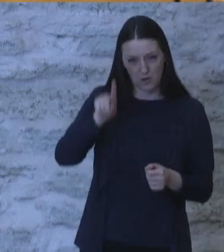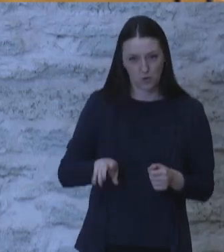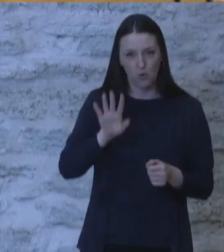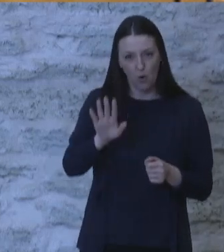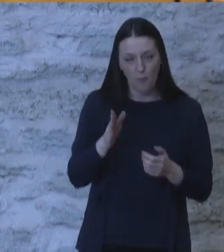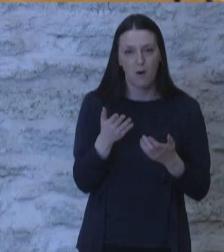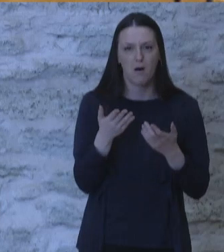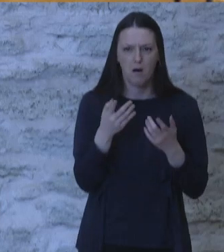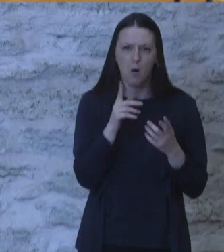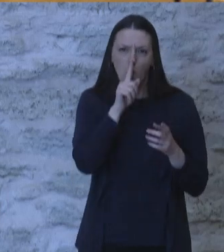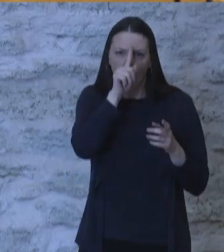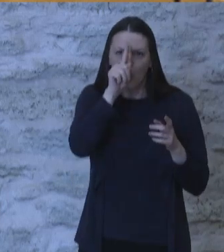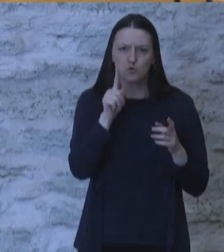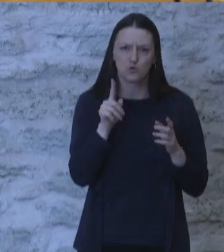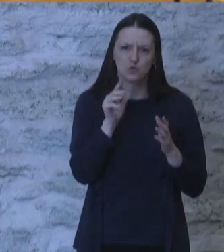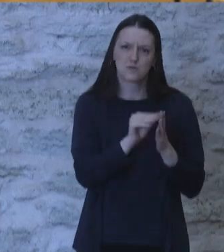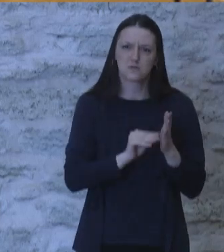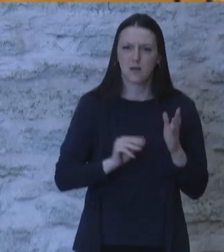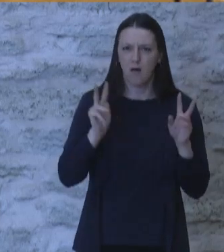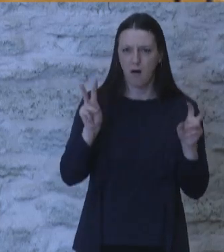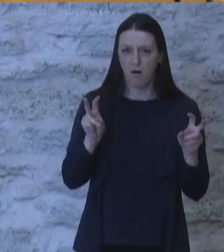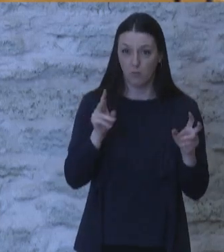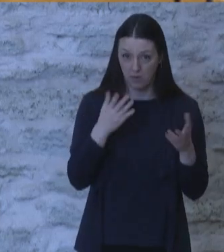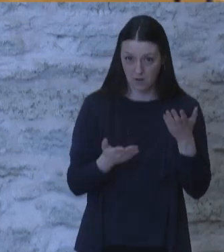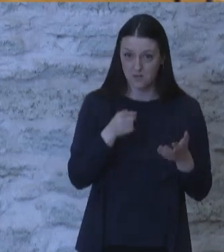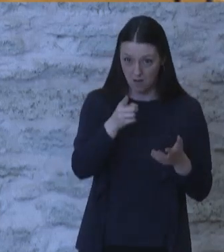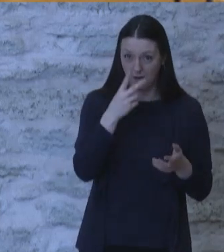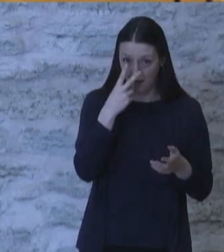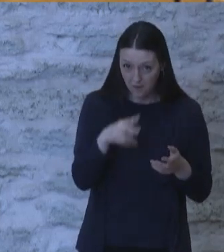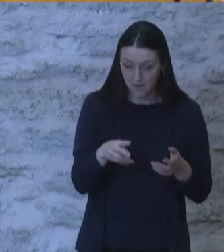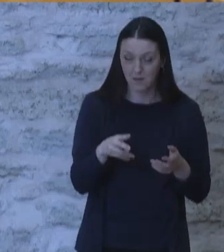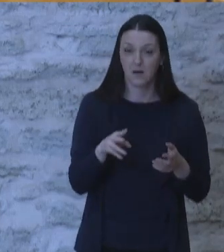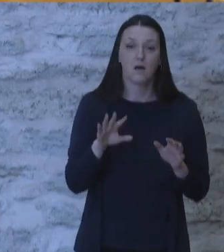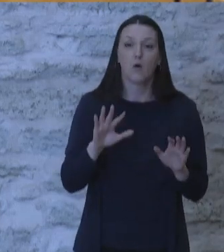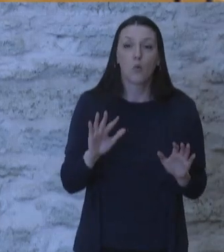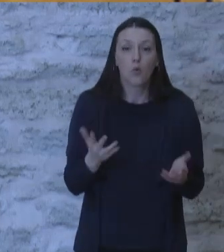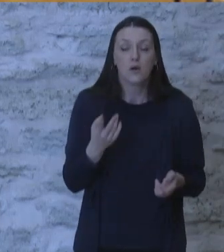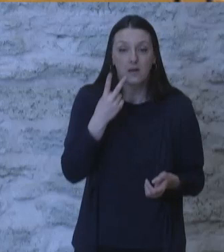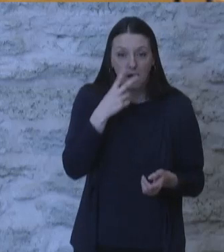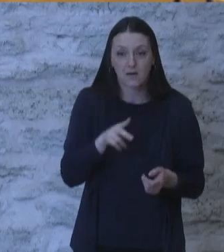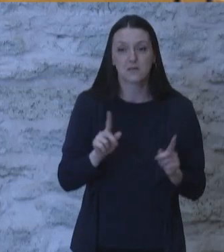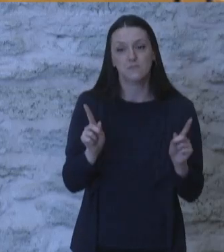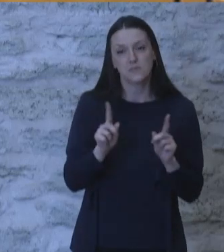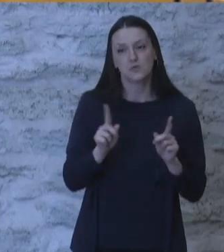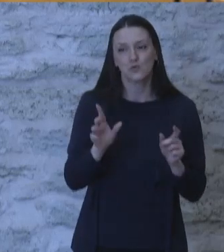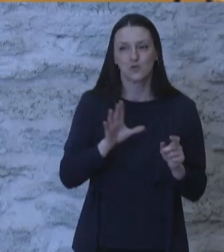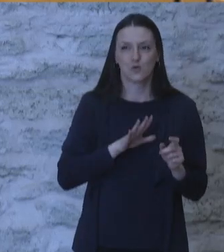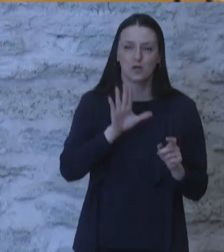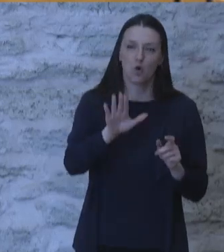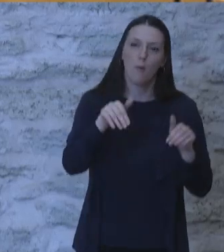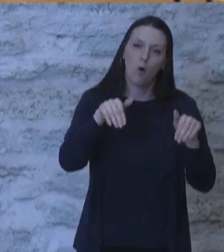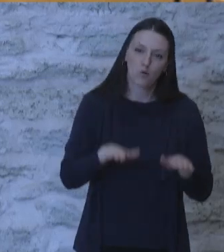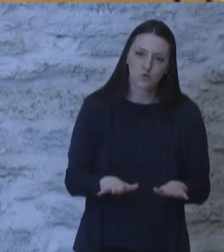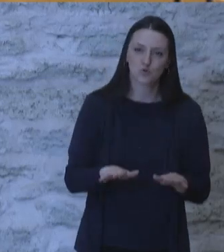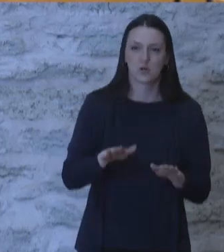eriolukorra välja kuulutamist koostatud prognoosi näidati ja kui näidati, siis millised olid teie otsused ja